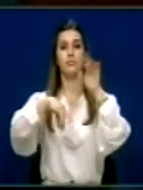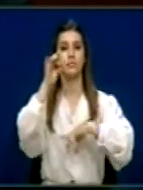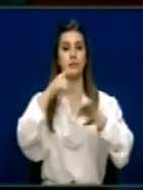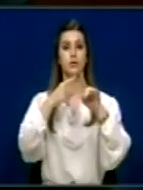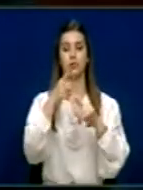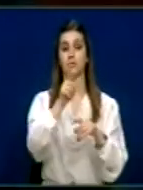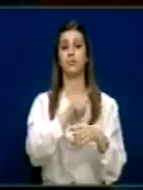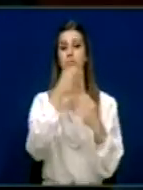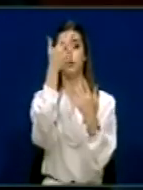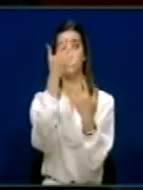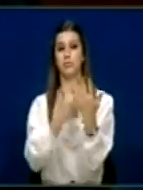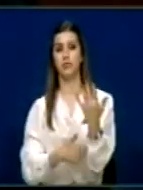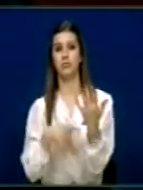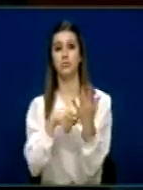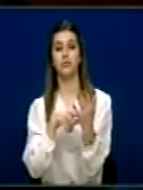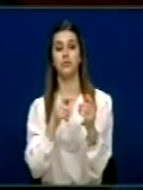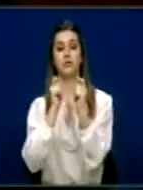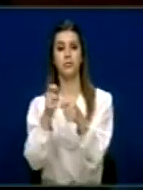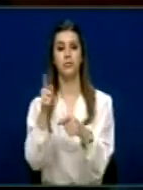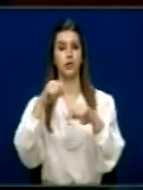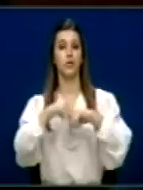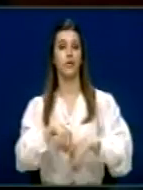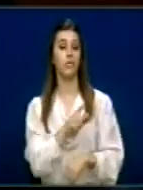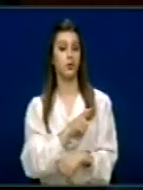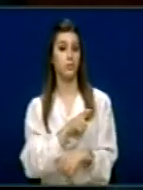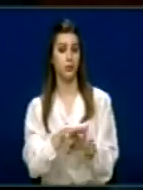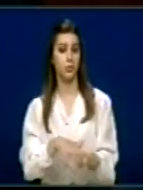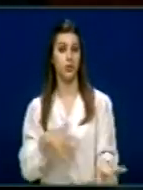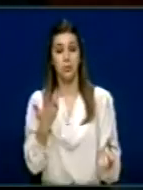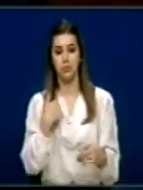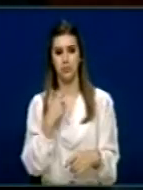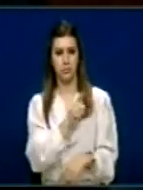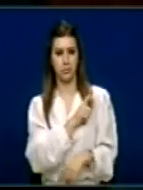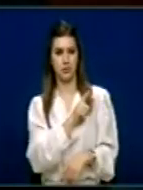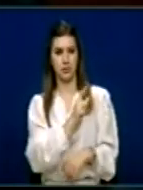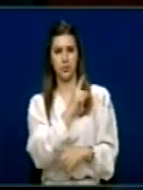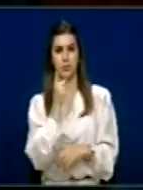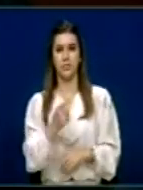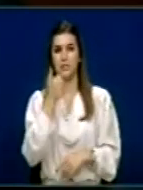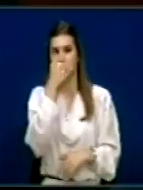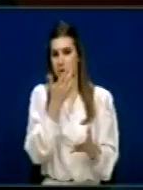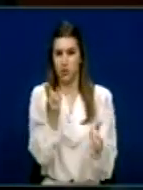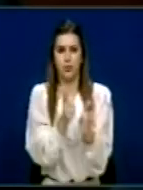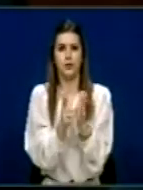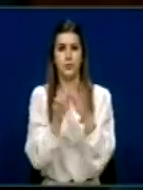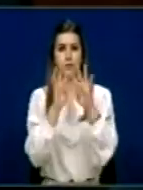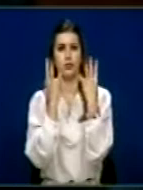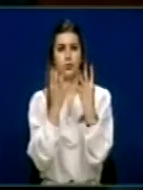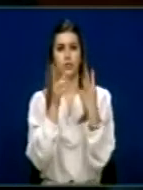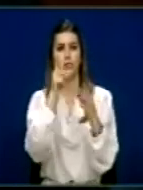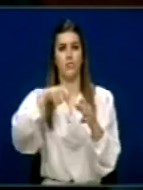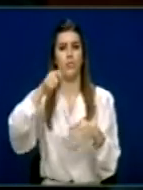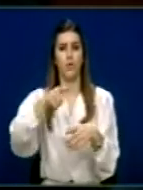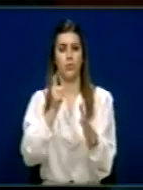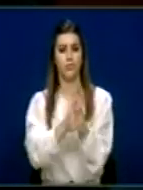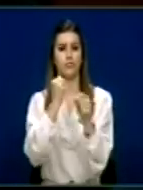po pret diku në sirtarët e qeverisë për të udhëzuar në kuvend për ta plotësuar bordin. Ne nuk e kam të qartë pse nuk ndodhi. Po pse nuk plotësohet ky bord në mënyrë që t'ia mundsojmë që